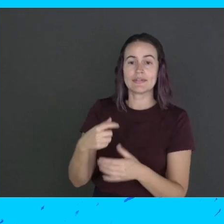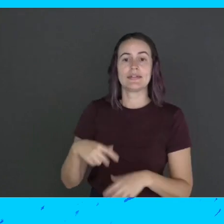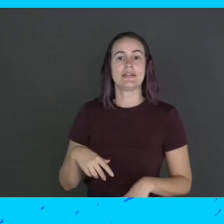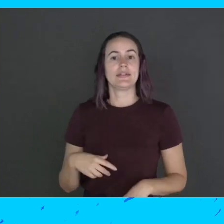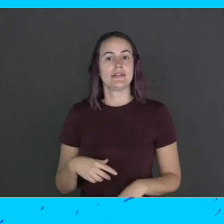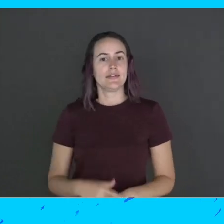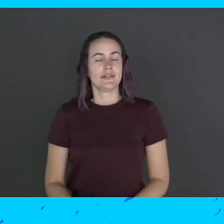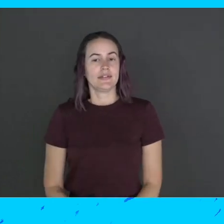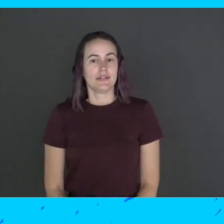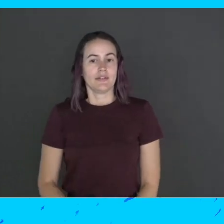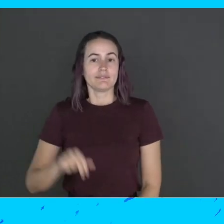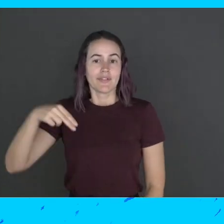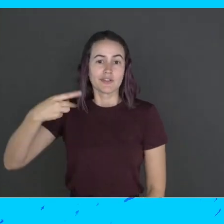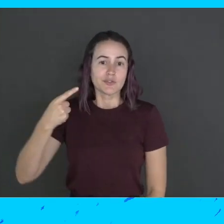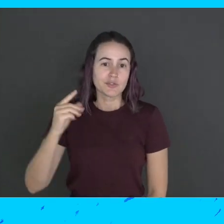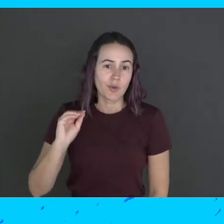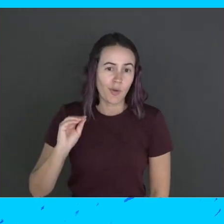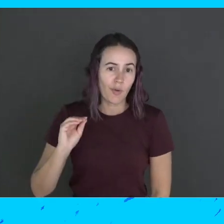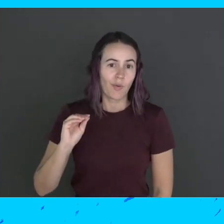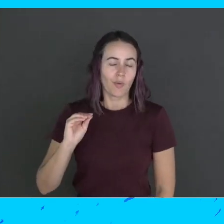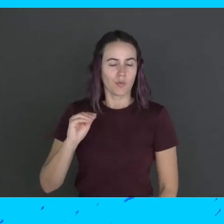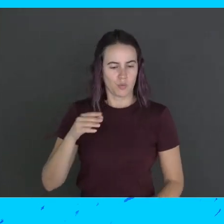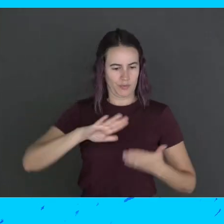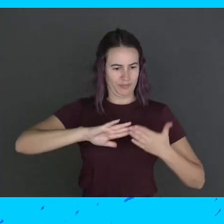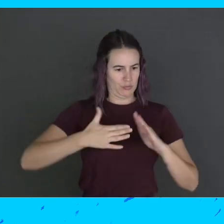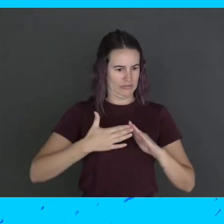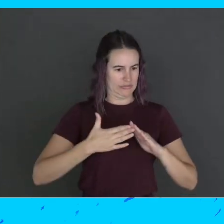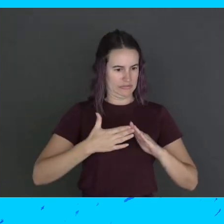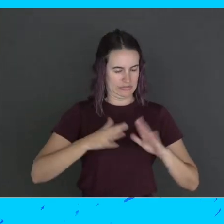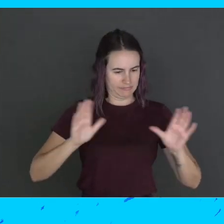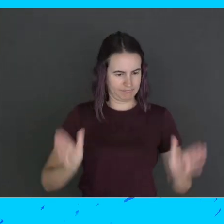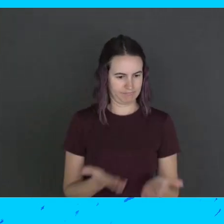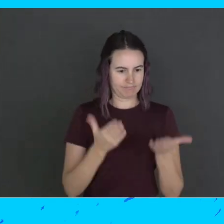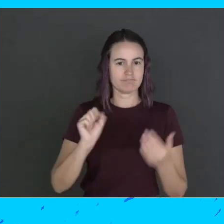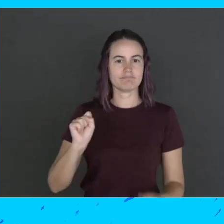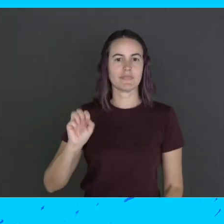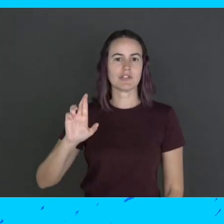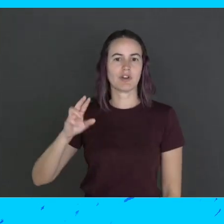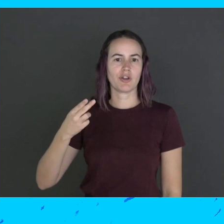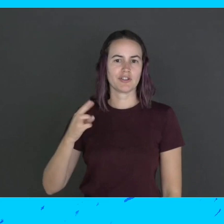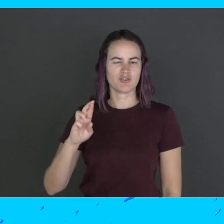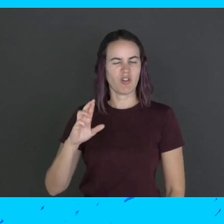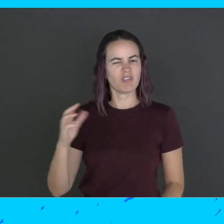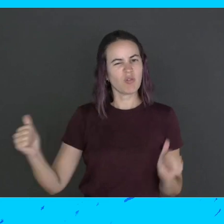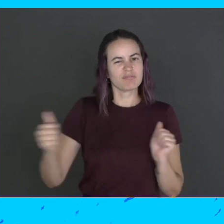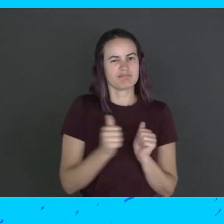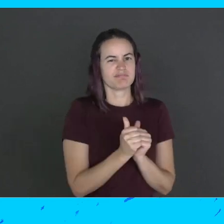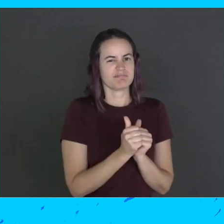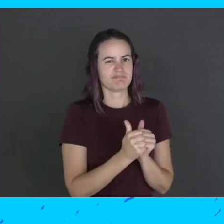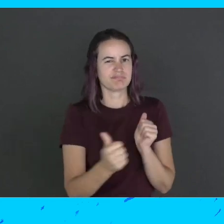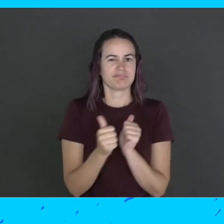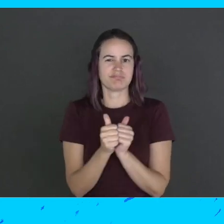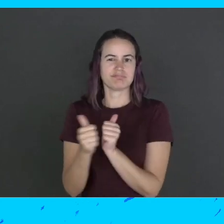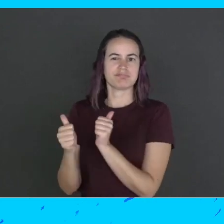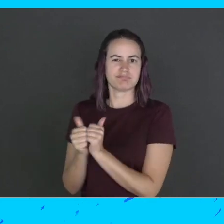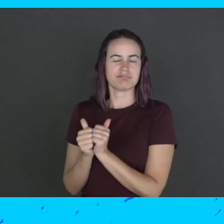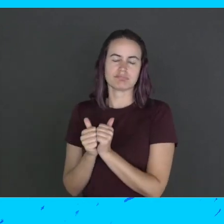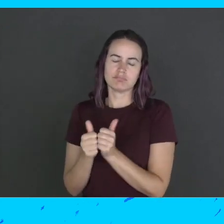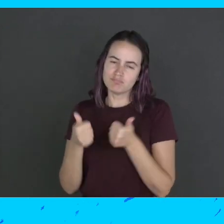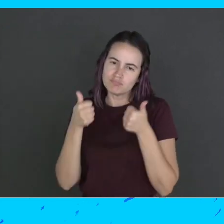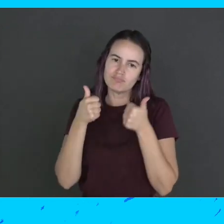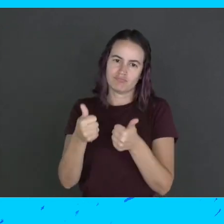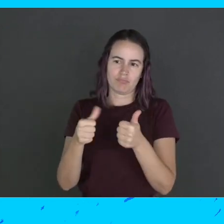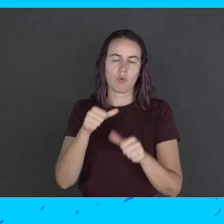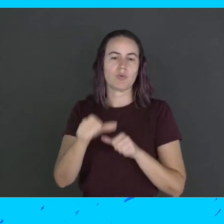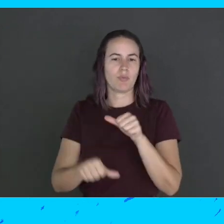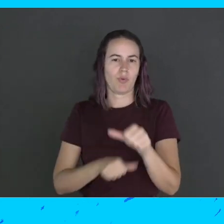qui sont des communautés qui nous soutiennent dans les droits sexuels